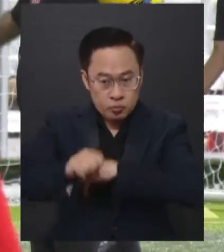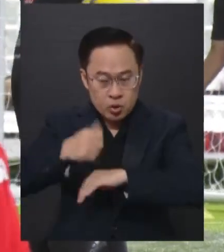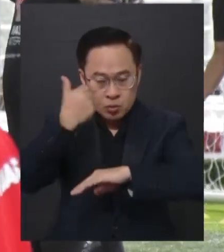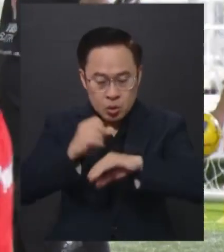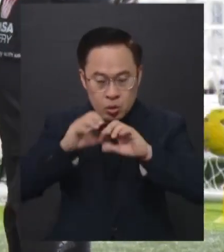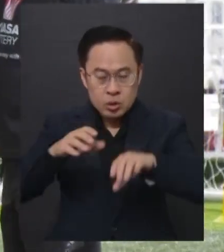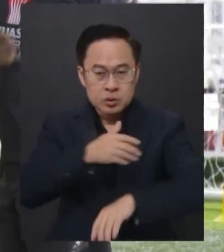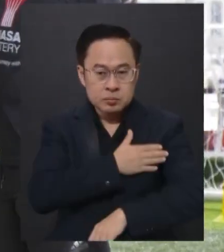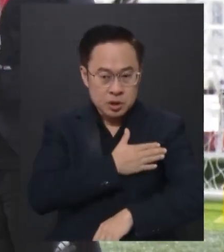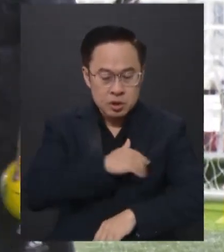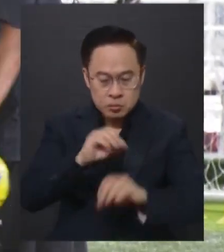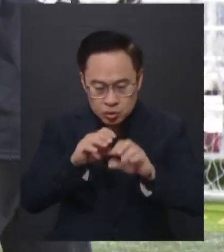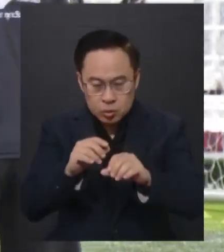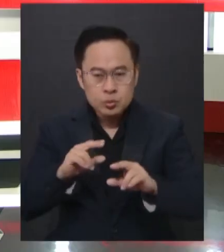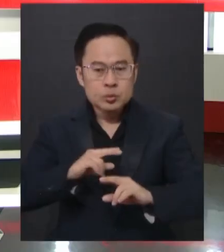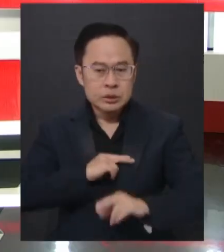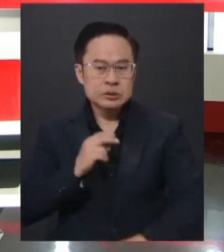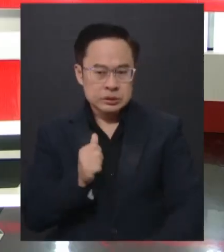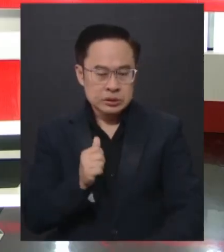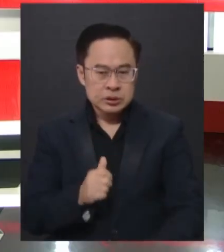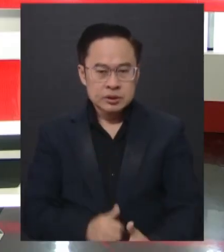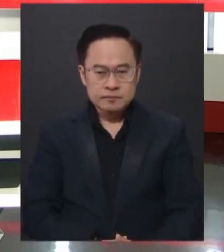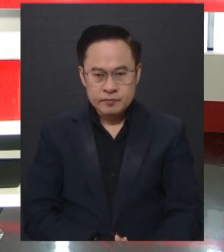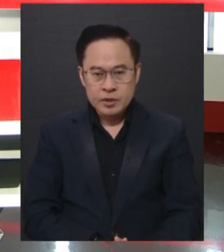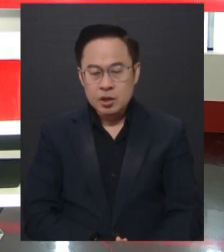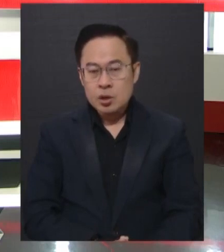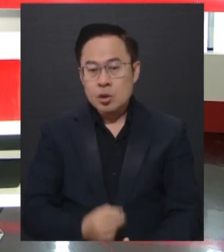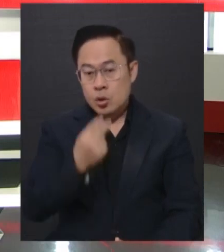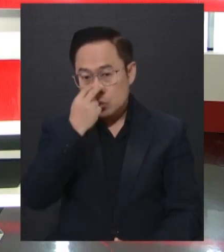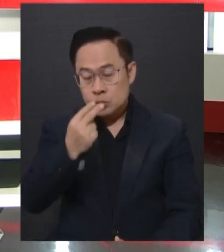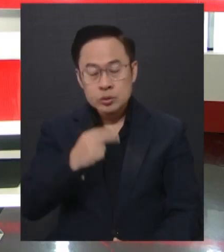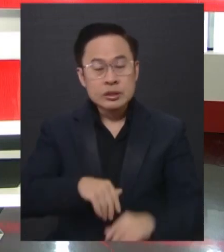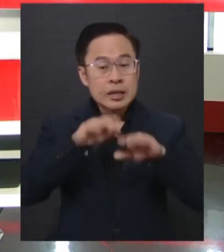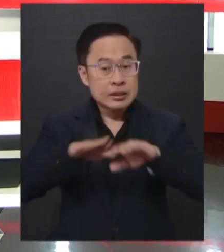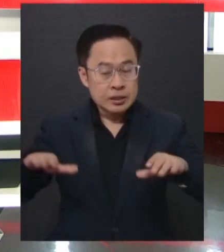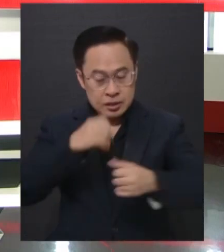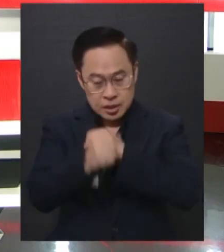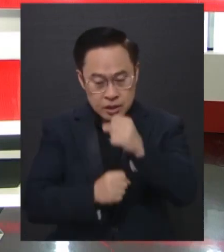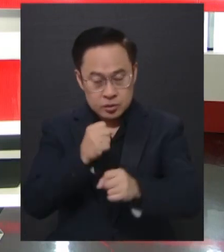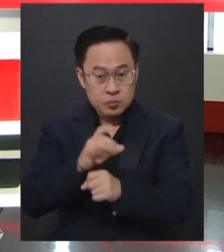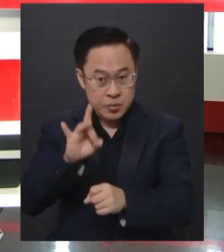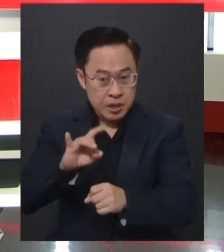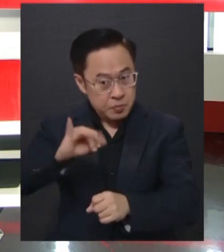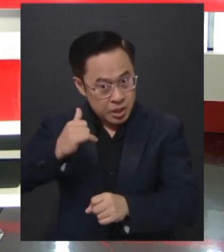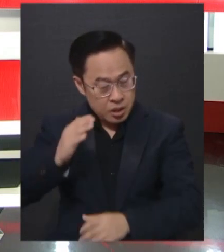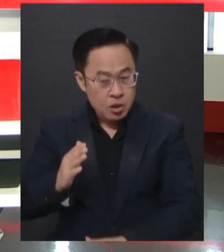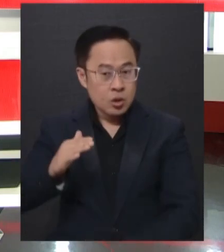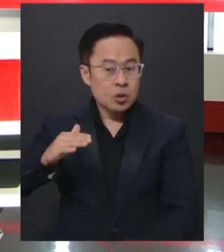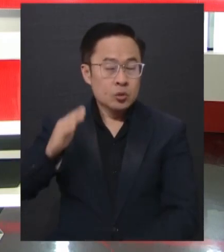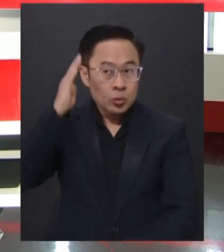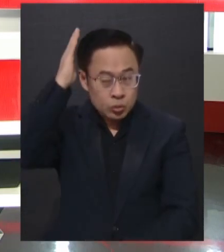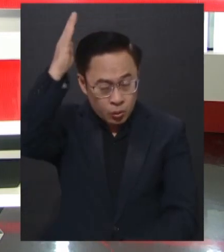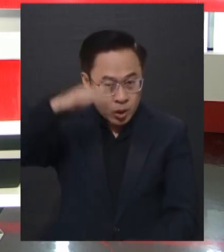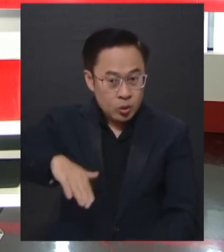ด้วยเช่นเดียวกัน ถูกต้องนะฮะก็เดี๋ยวรอติดตามไม่แน่ว่าน้องๆจากโครงการนี้อนาคตอาจจะขึ้นมาเป็นกองหน้าคน